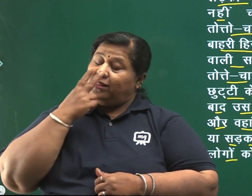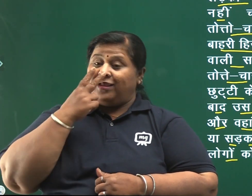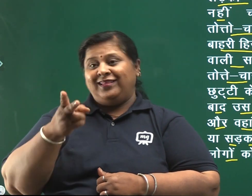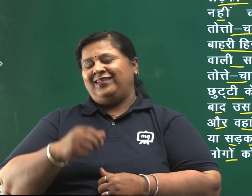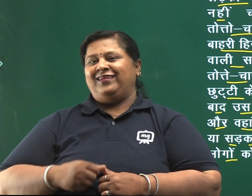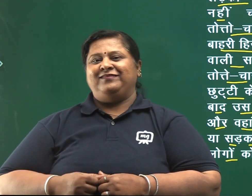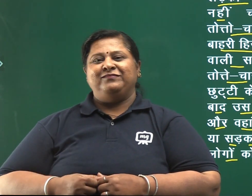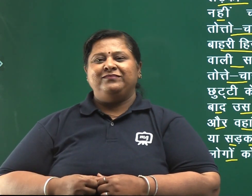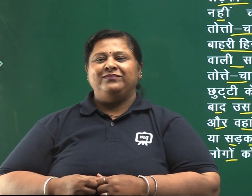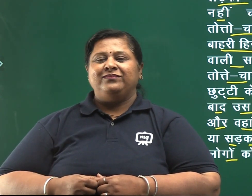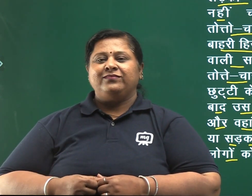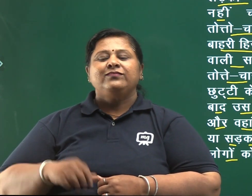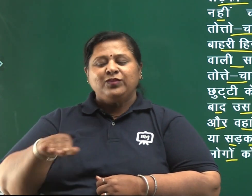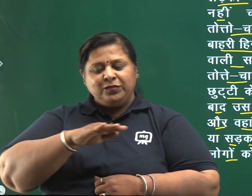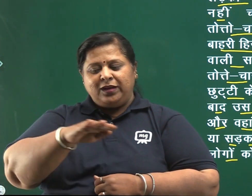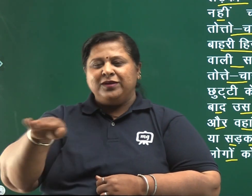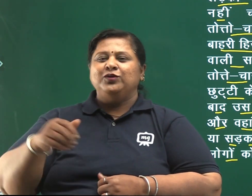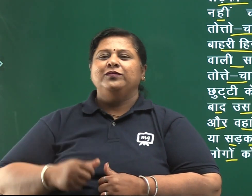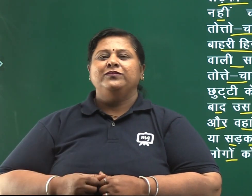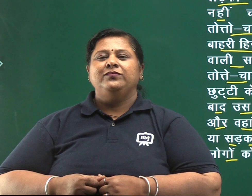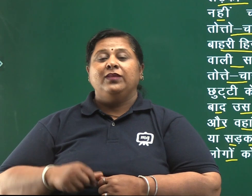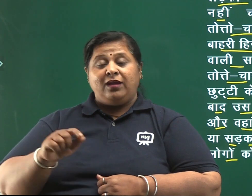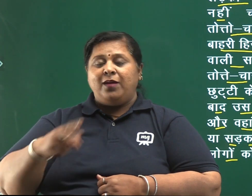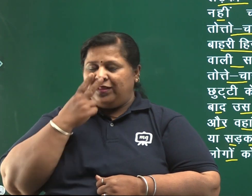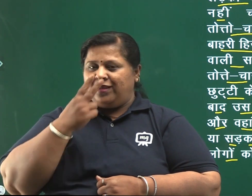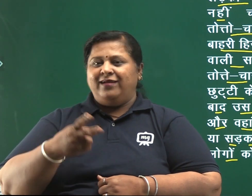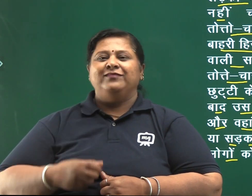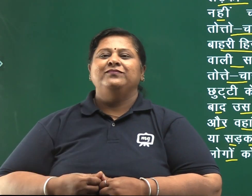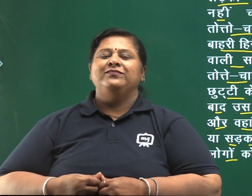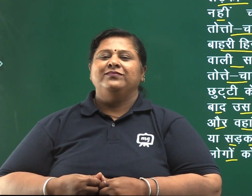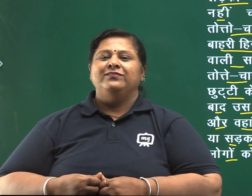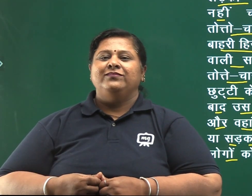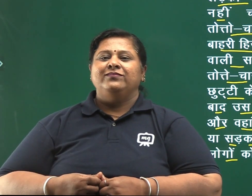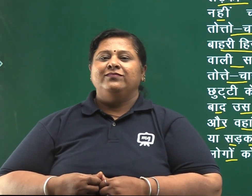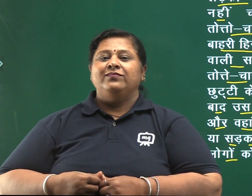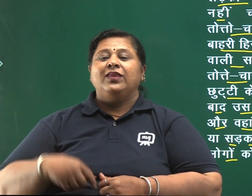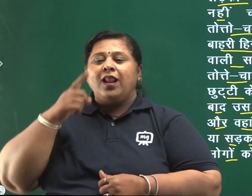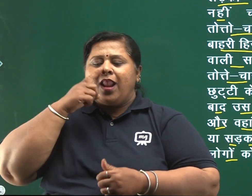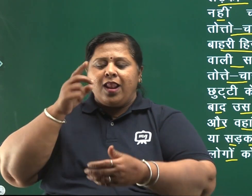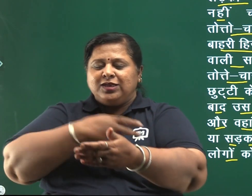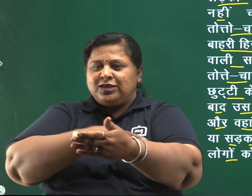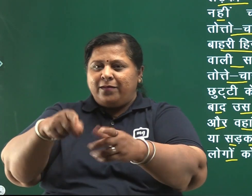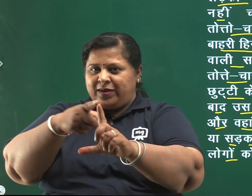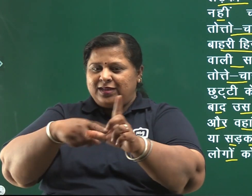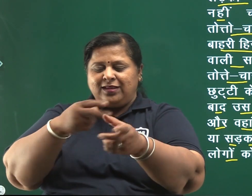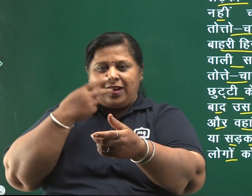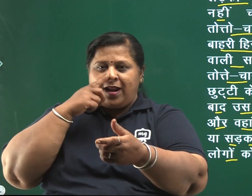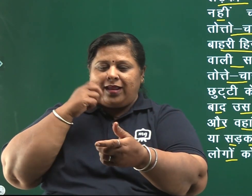देखती थी। तो प्यारे बच्चों, यहाँ हमने देखा कि तोतो-चान का